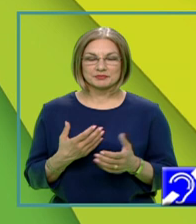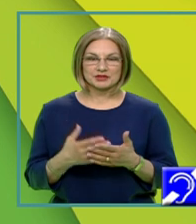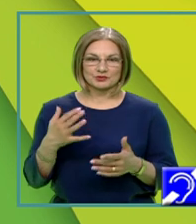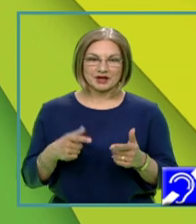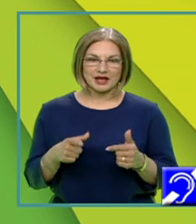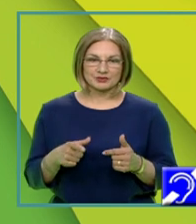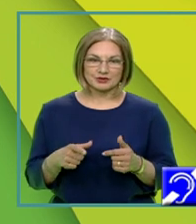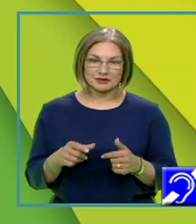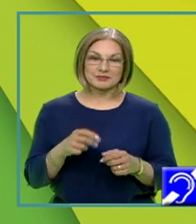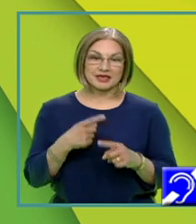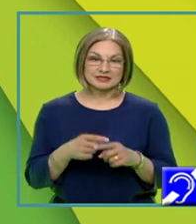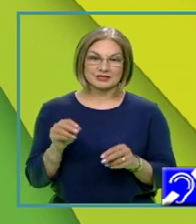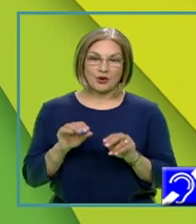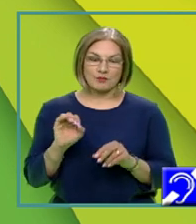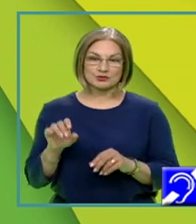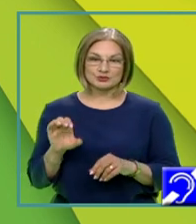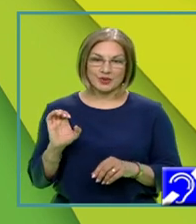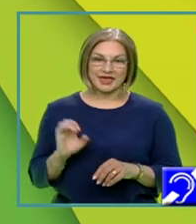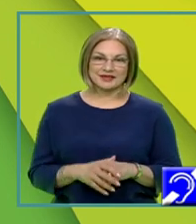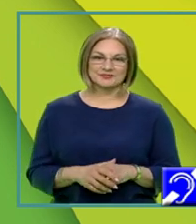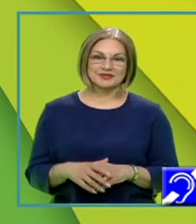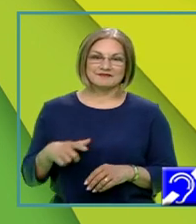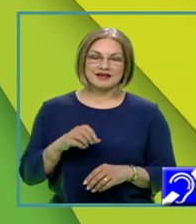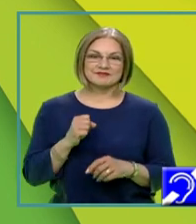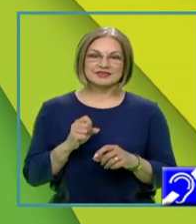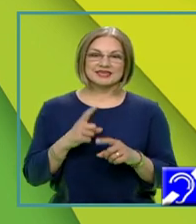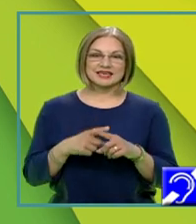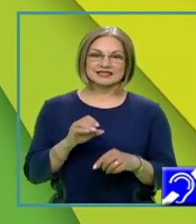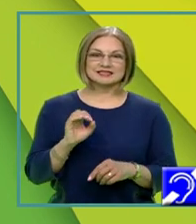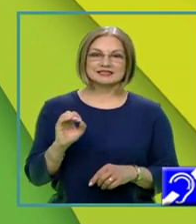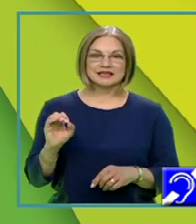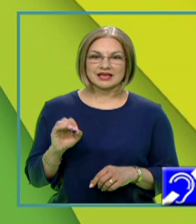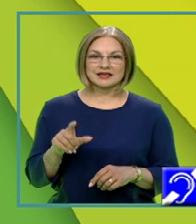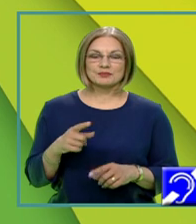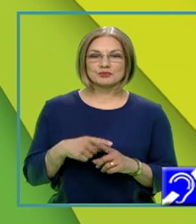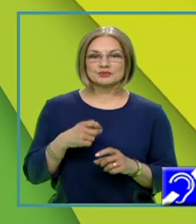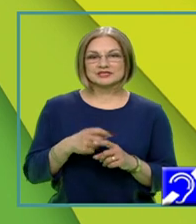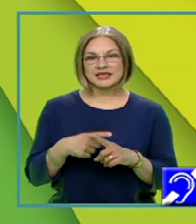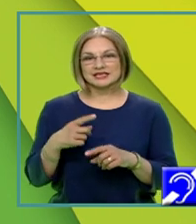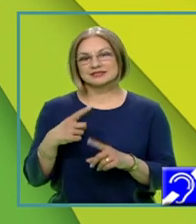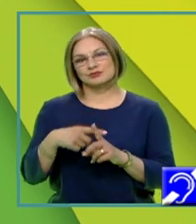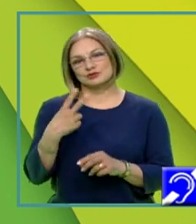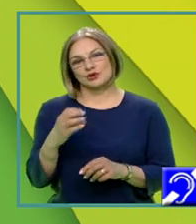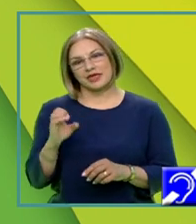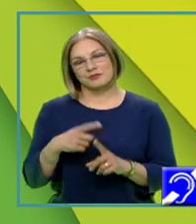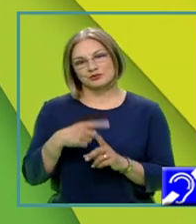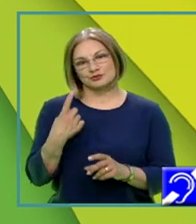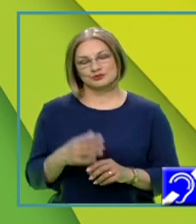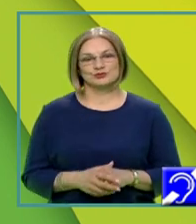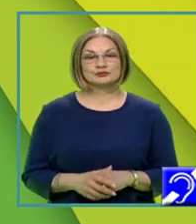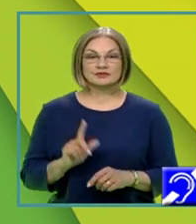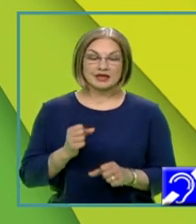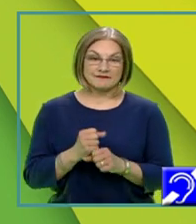x compus cu e Mamaie Da e scump Pascu a egal cu x plus 2 plus 1 și dacă egală mea si această expresie